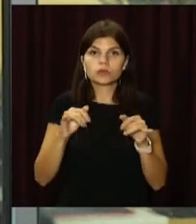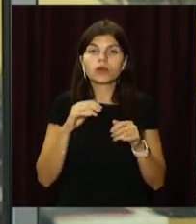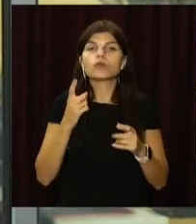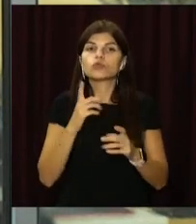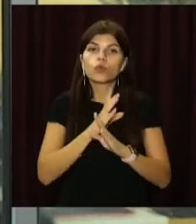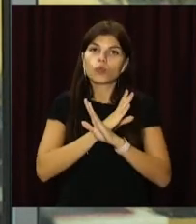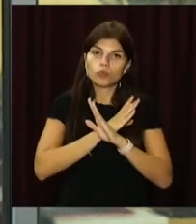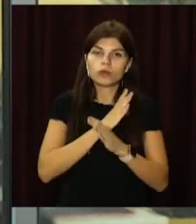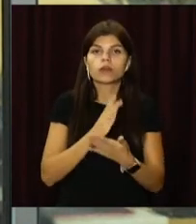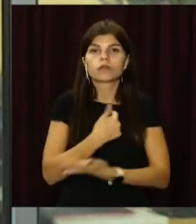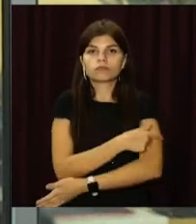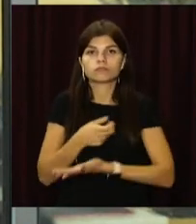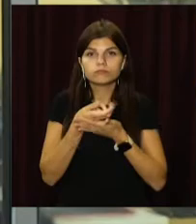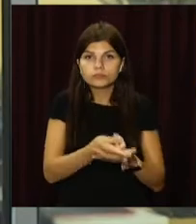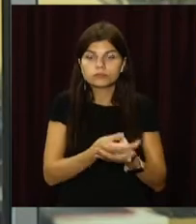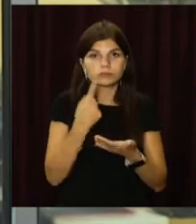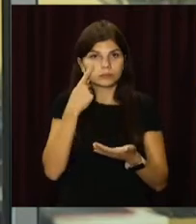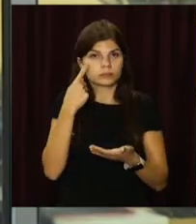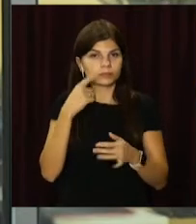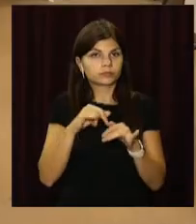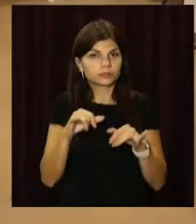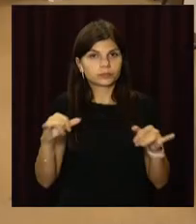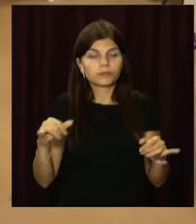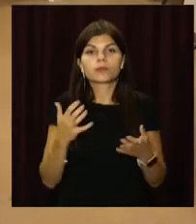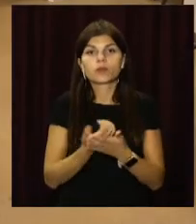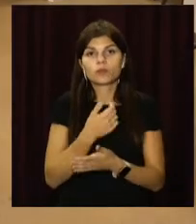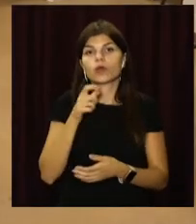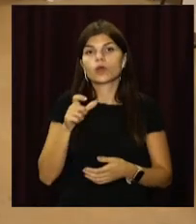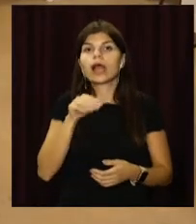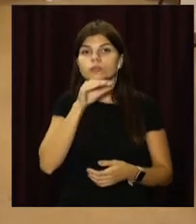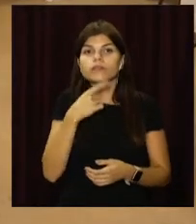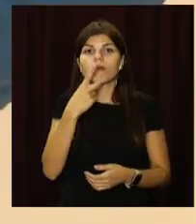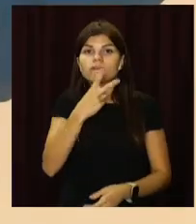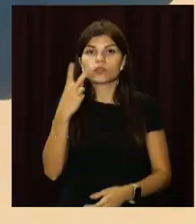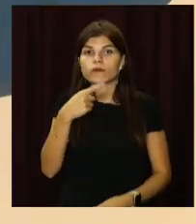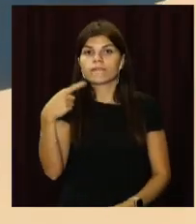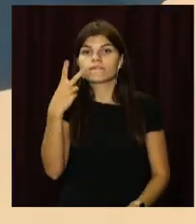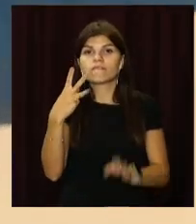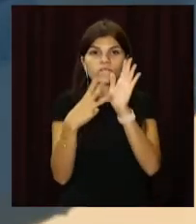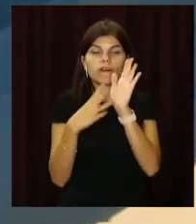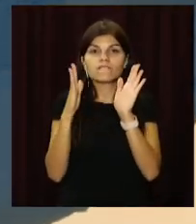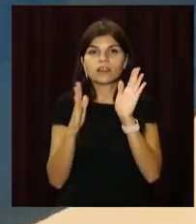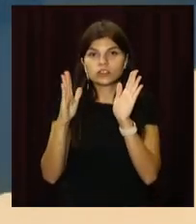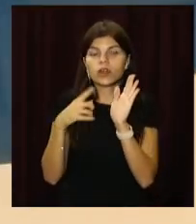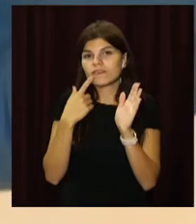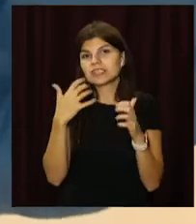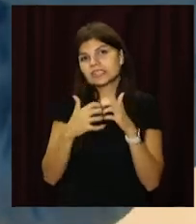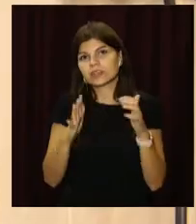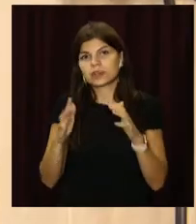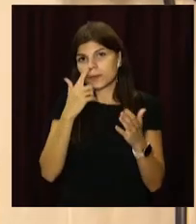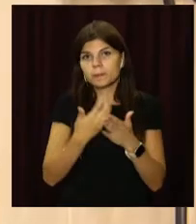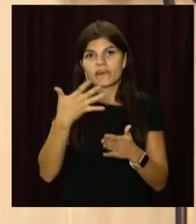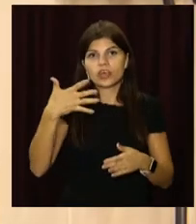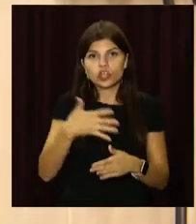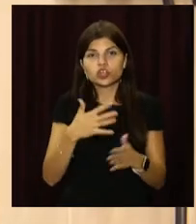смертей недужих та госпіталізацій – демонструють ріст. Тому експерти впродовж 22-28 вересня прогнозують у середньому понад 5